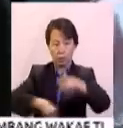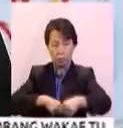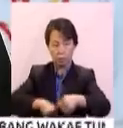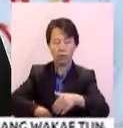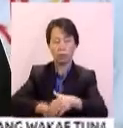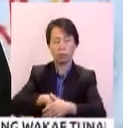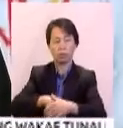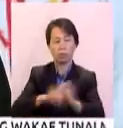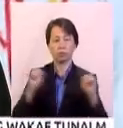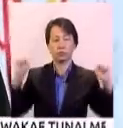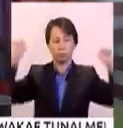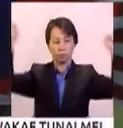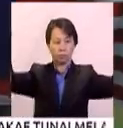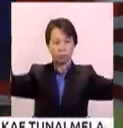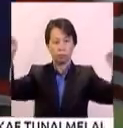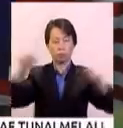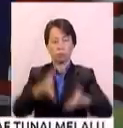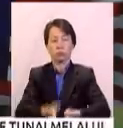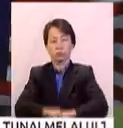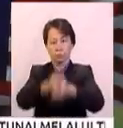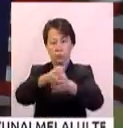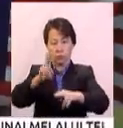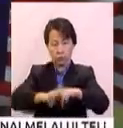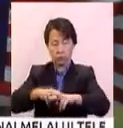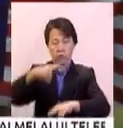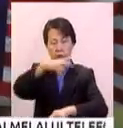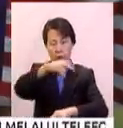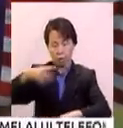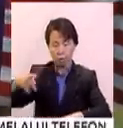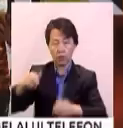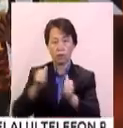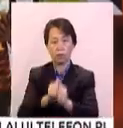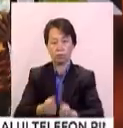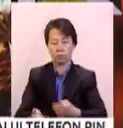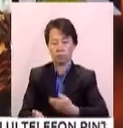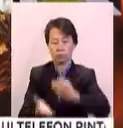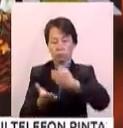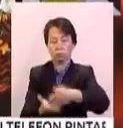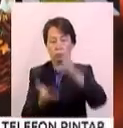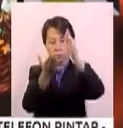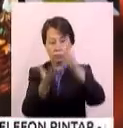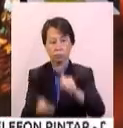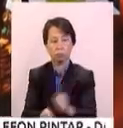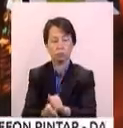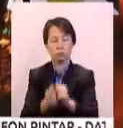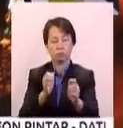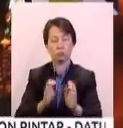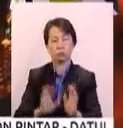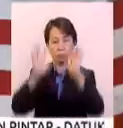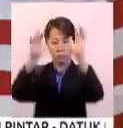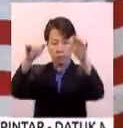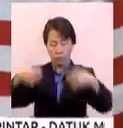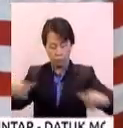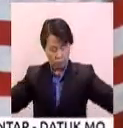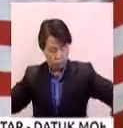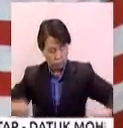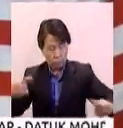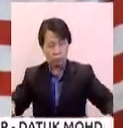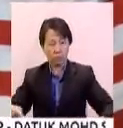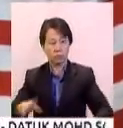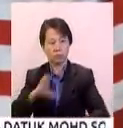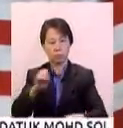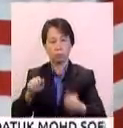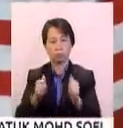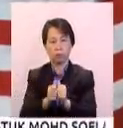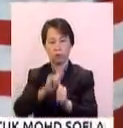jaring, angkat berat, bola tampar duduk, renang, tenis meja, ten pin bowling, bola keranjang kerusi roda, triathlon dan